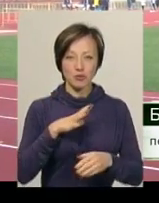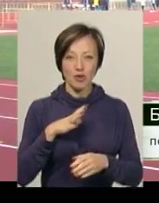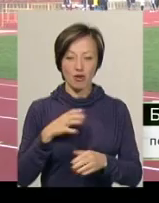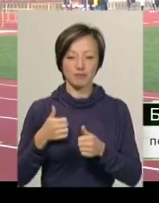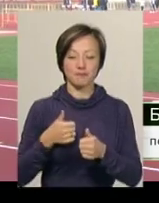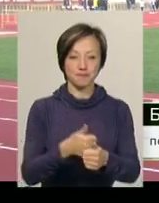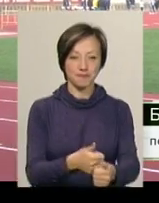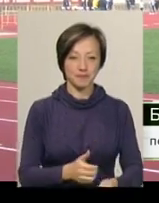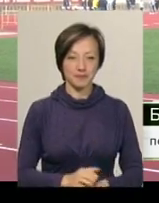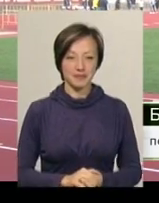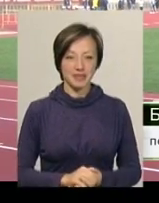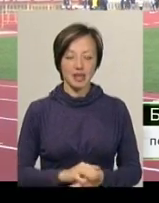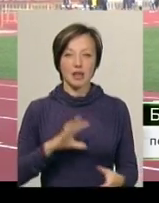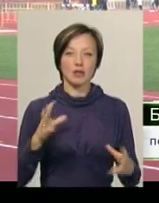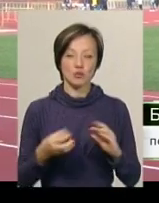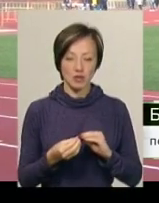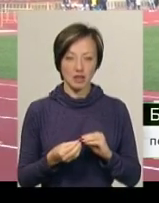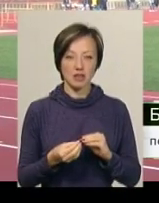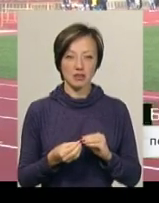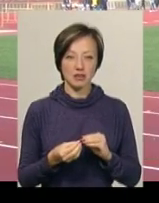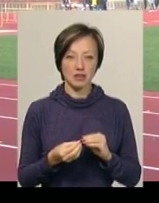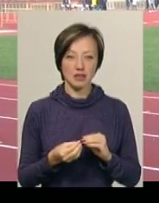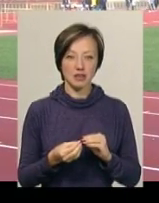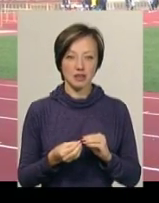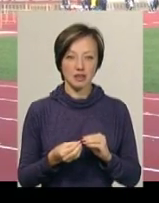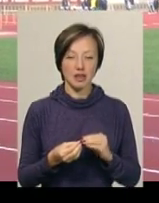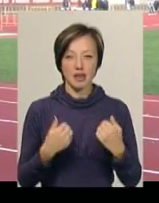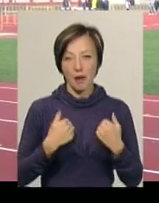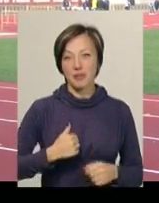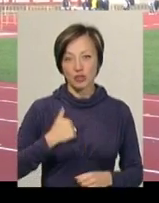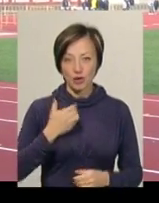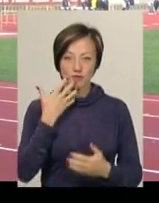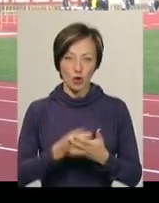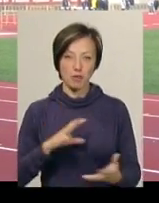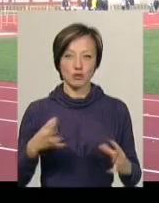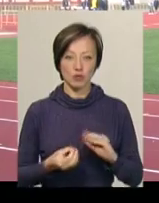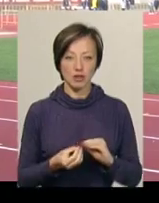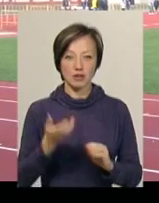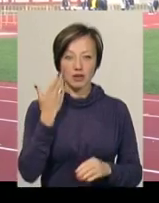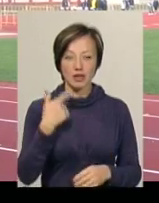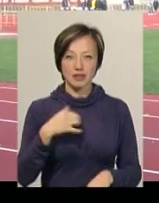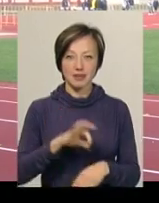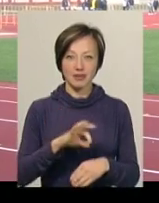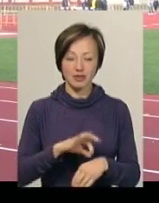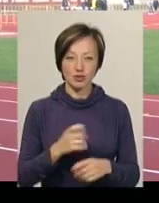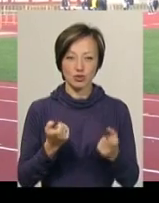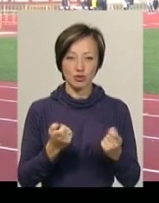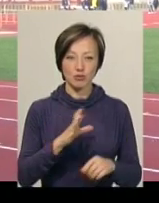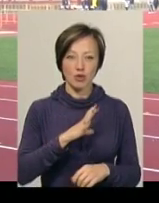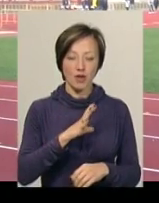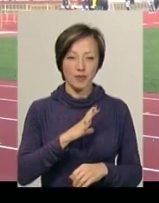вітром. Ну, результат. Я дуже пишаюся своїм результатом після того, як я захворів. Ну, трошки